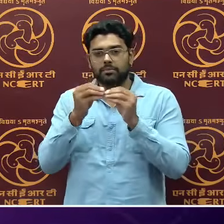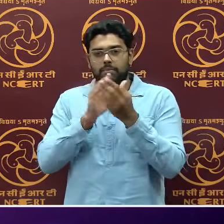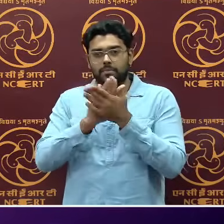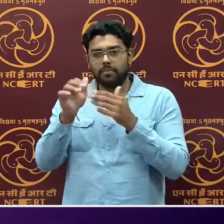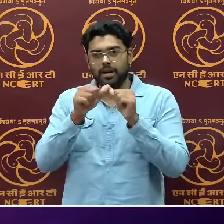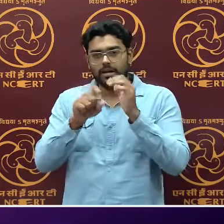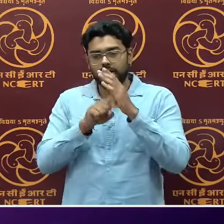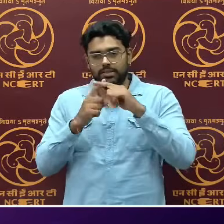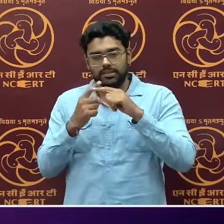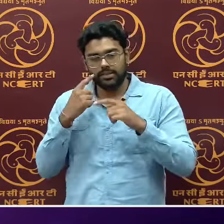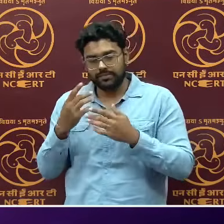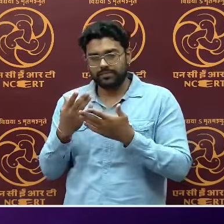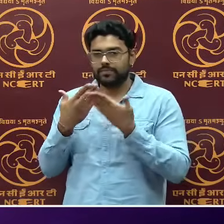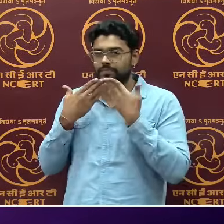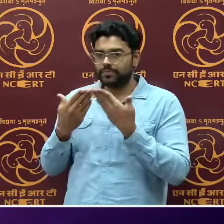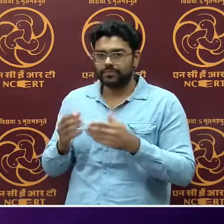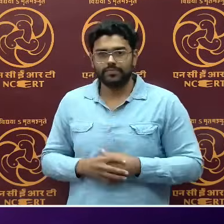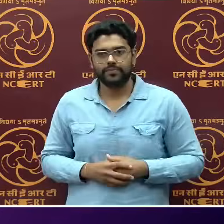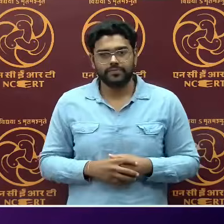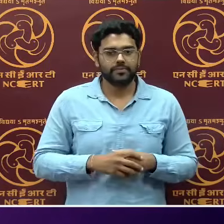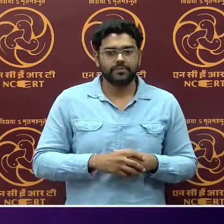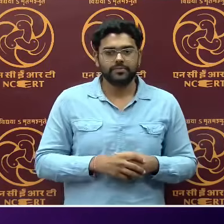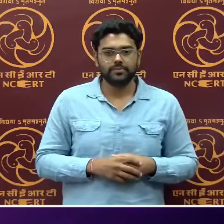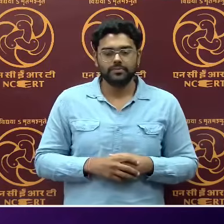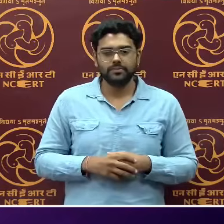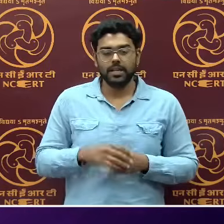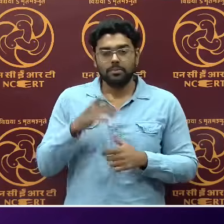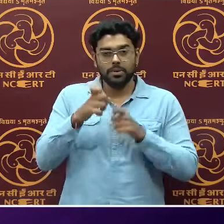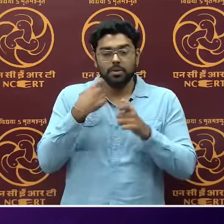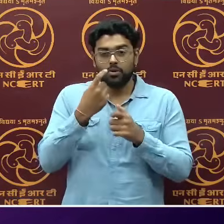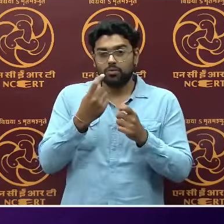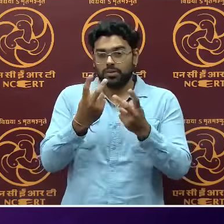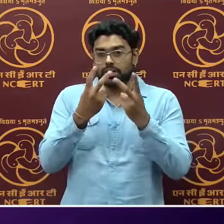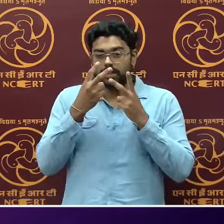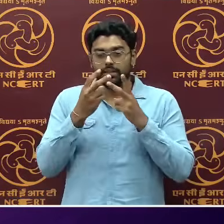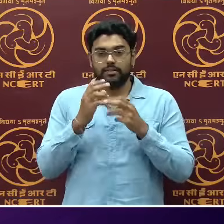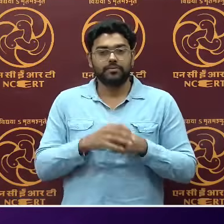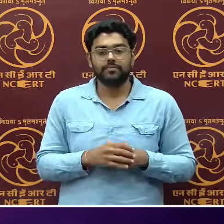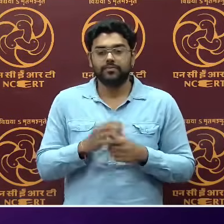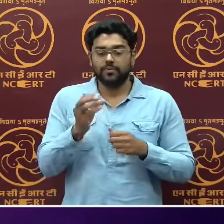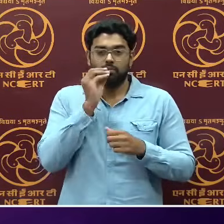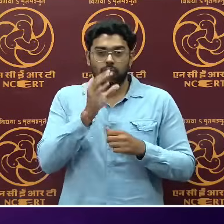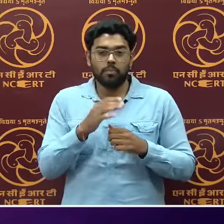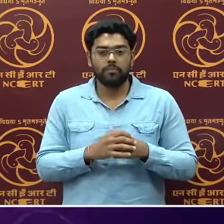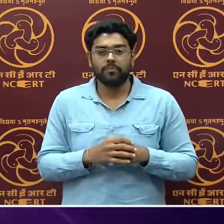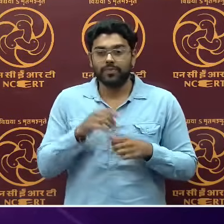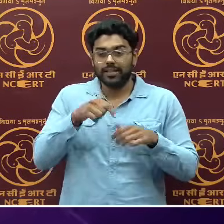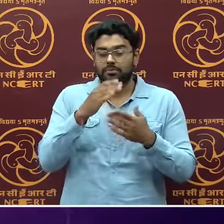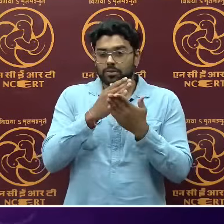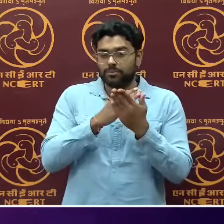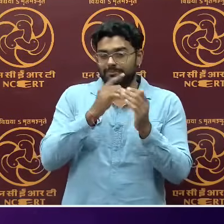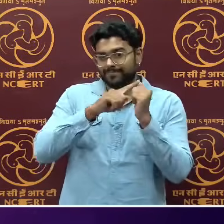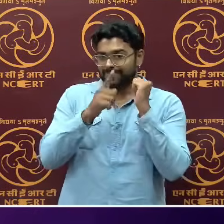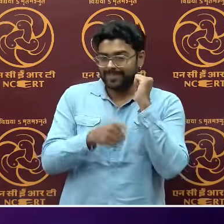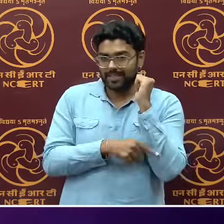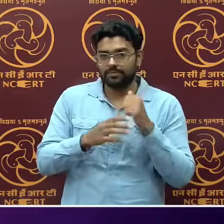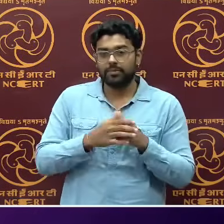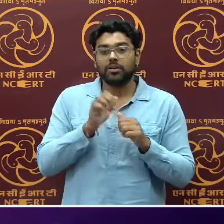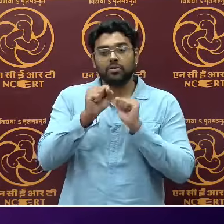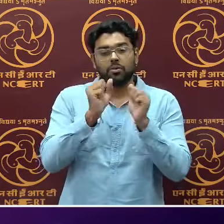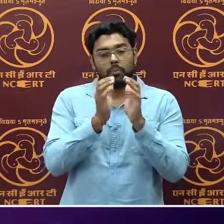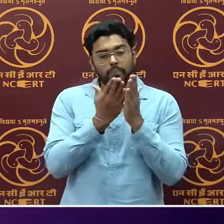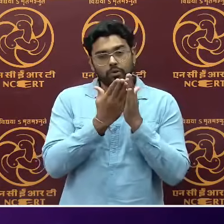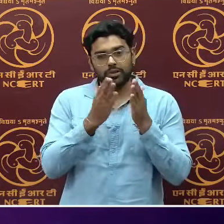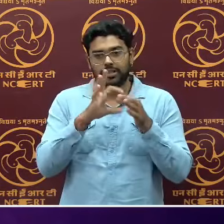धन्यवाद करना चाहेंगे. थैंक यू सो मच. अपने लर्नर्स को इस सेशन के एंड के साथ ही कुछ इन्फॉर्मेशन देना चाहेंगे आपकी टेक्स्ट बुक के